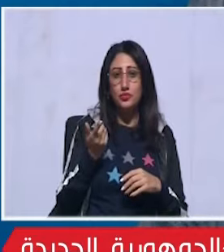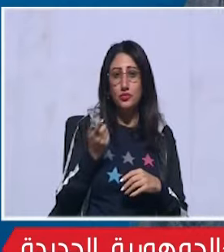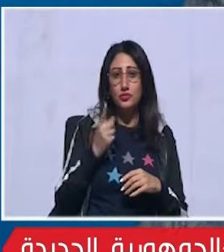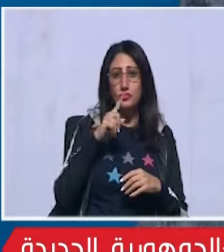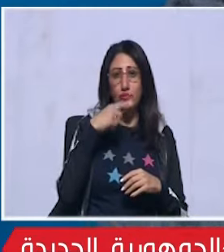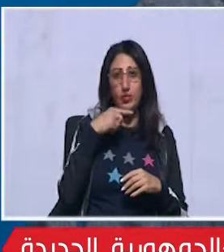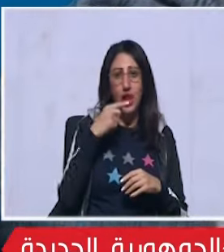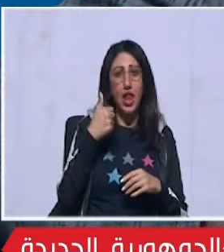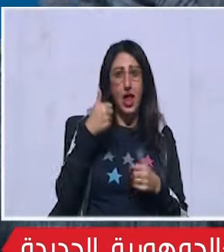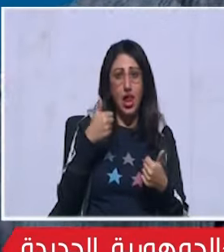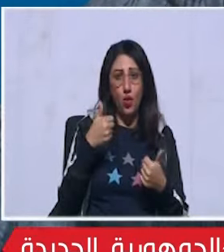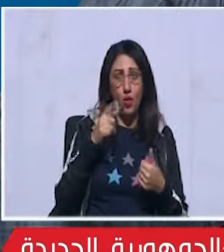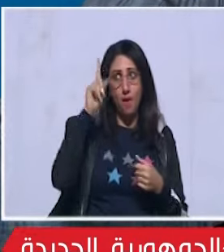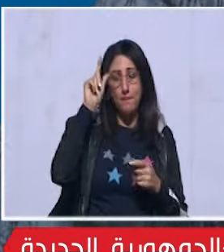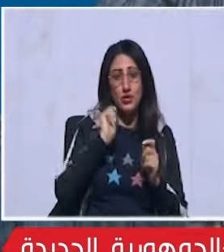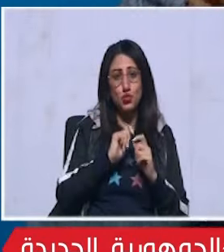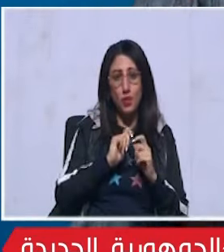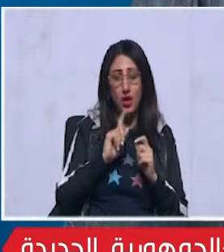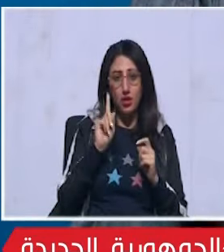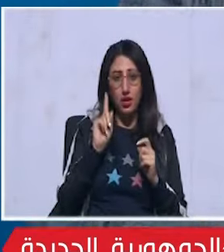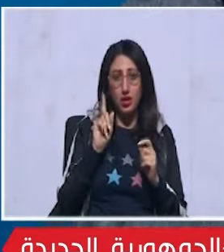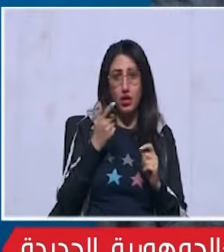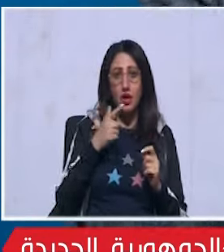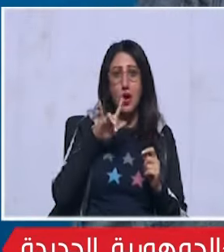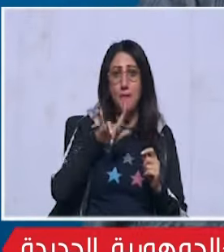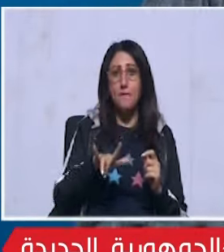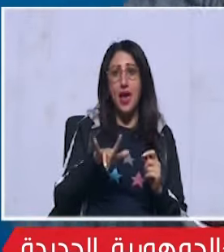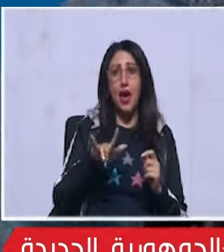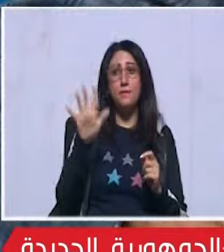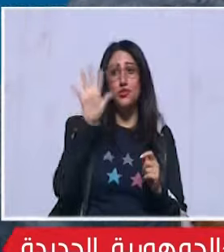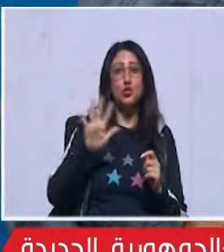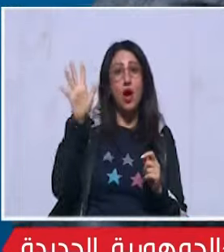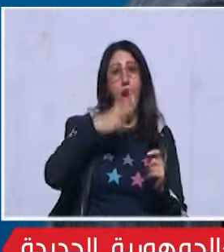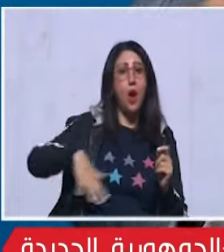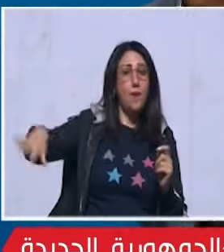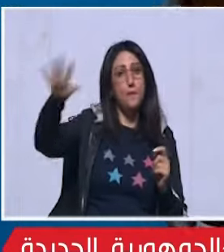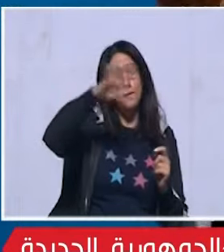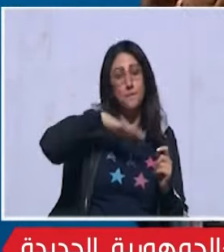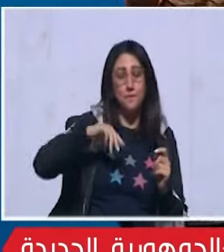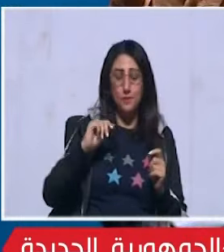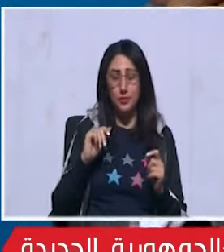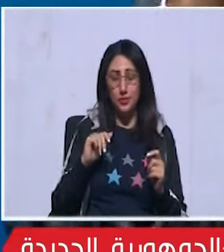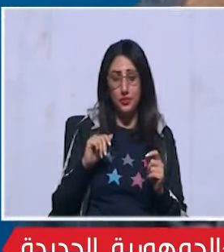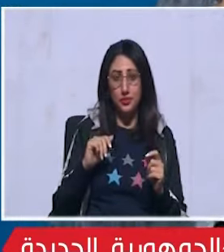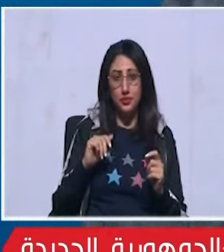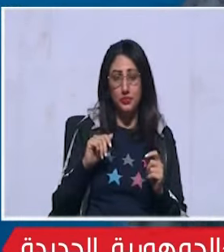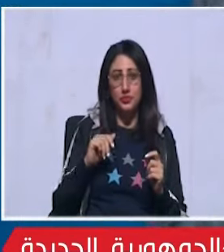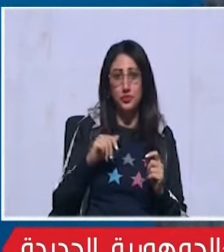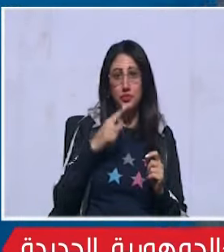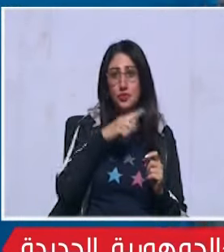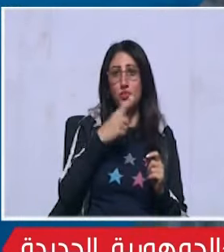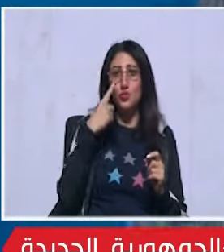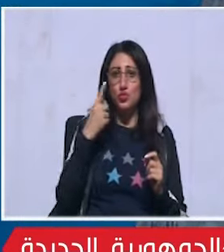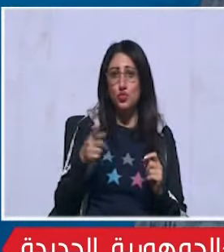شيء جميل قوي قال ربنا سبحانه وتعالى بيحب الامه دي جدا فلما سيدنا النبي عرج به راى كل